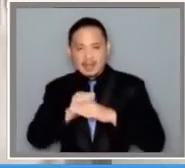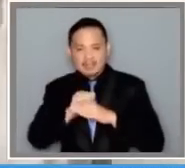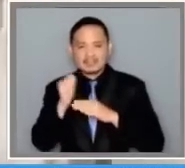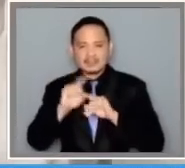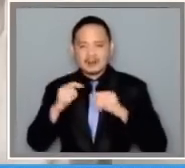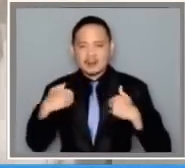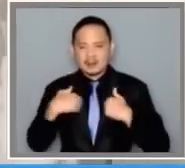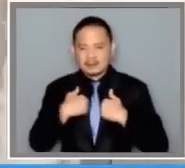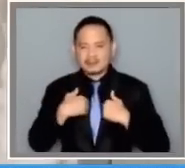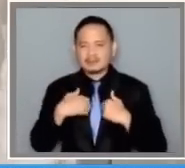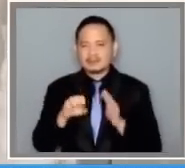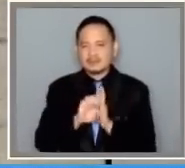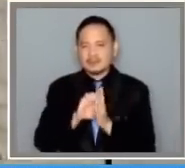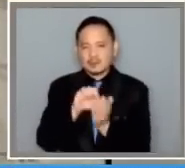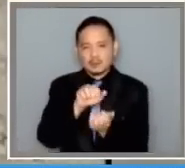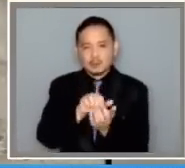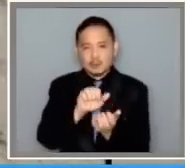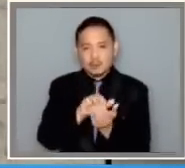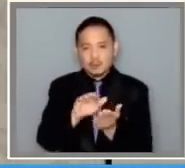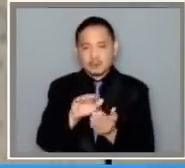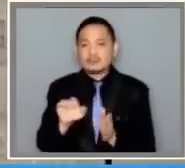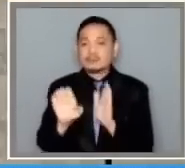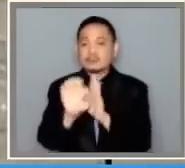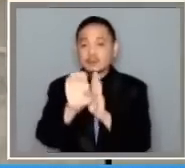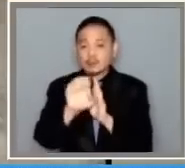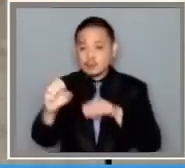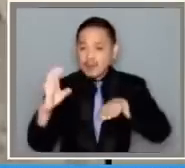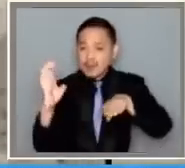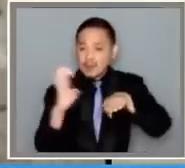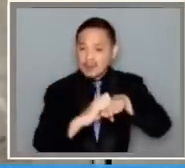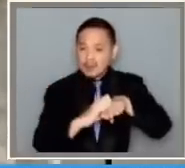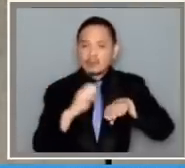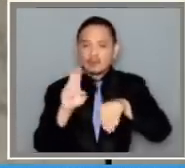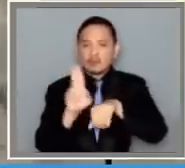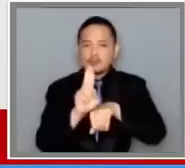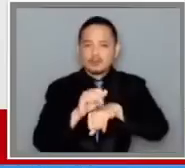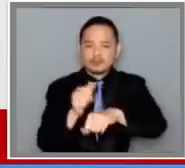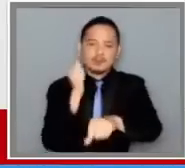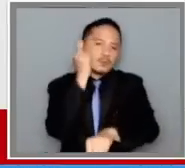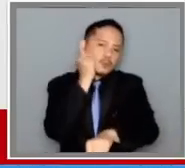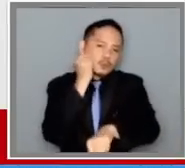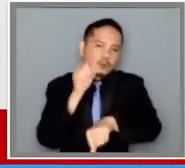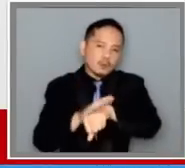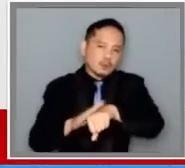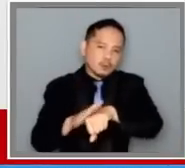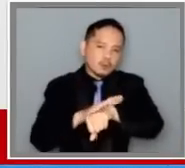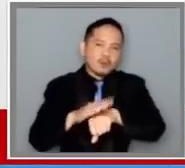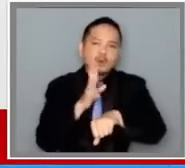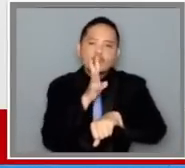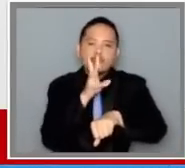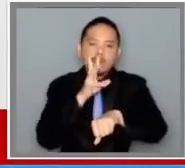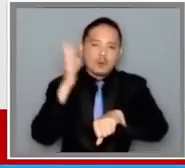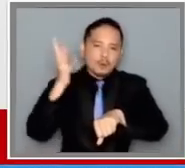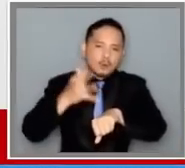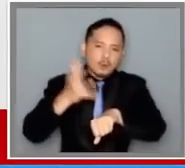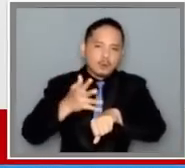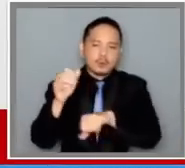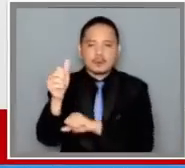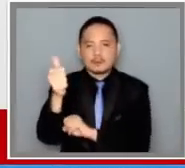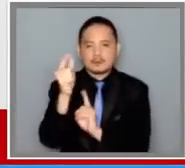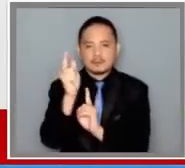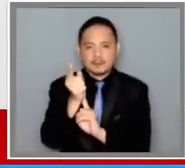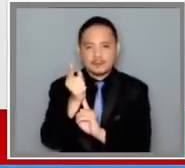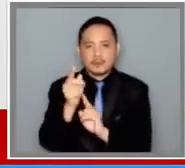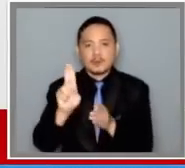Sakaling makagat, hugasan ho agad ang sugat gamit ang sabon at tubig ng 10 minuto. Lagyan ng alcohol kung